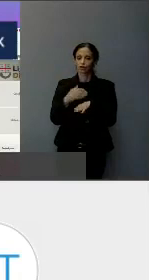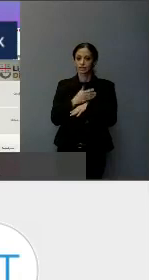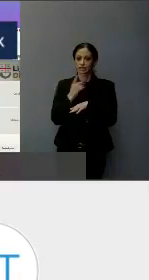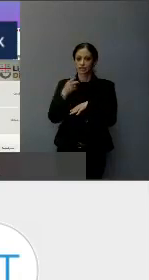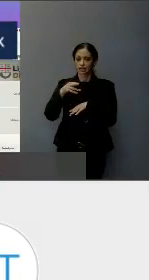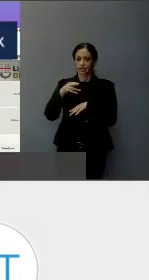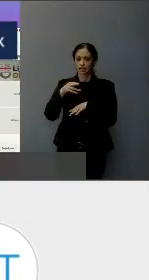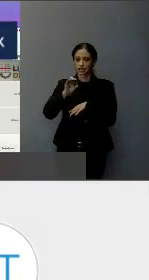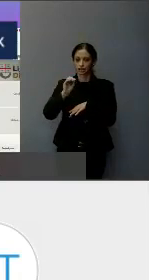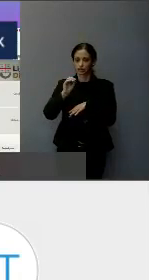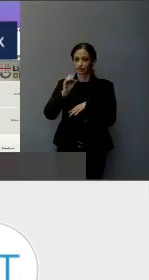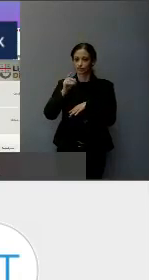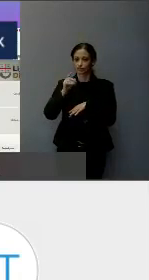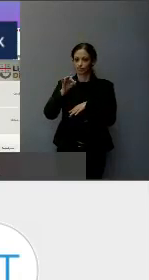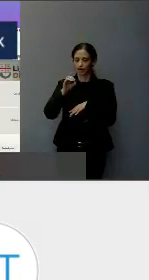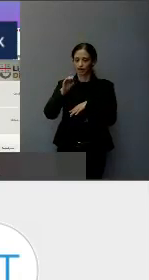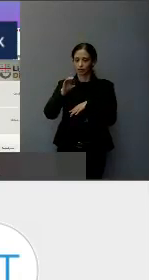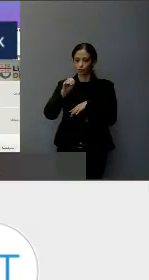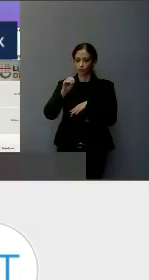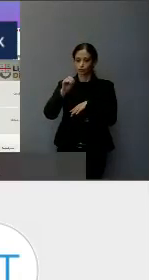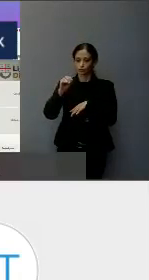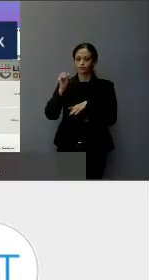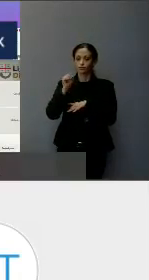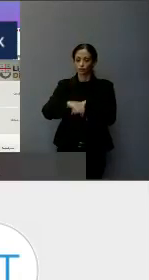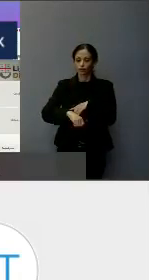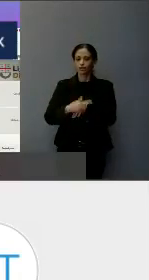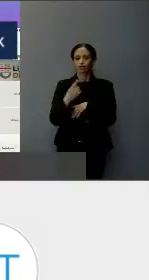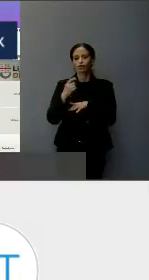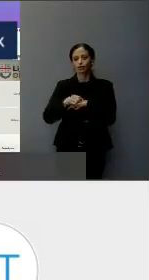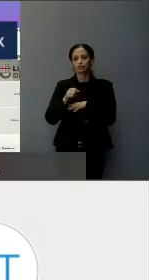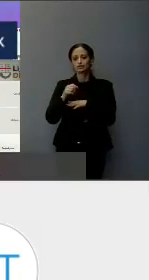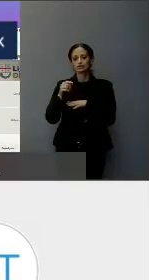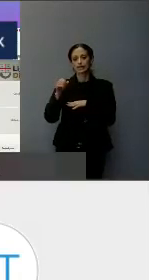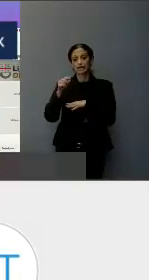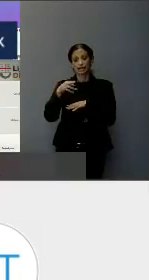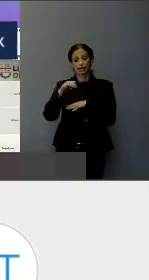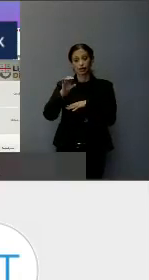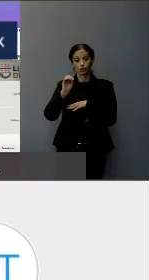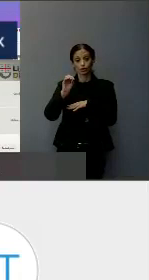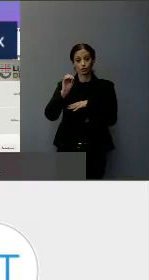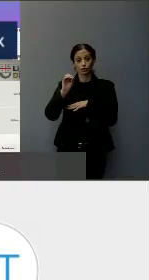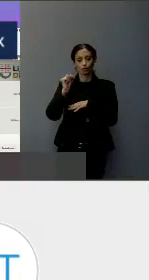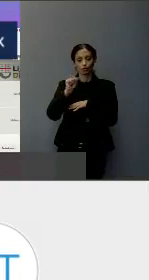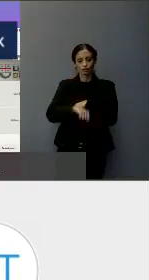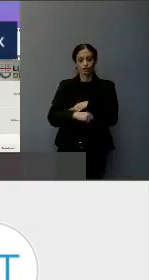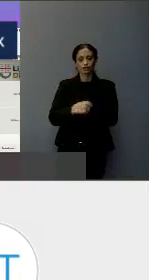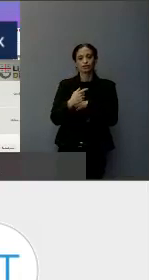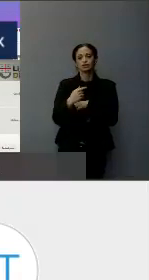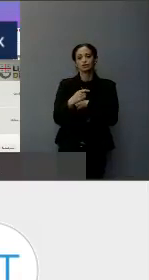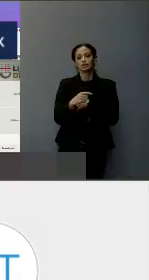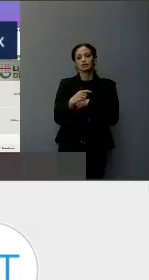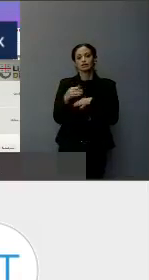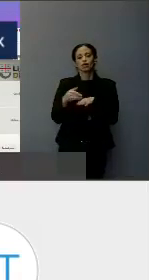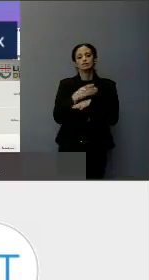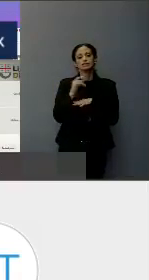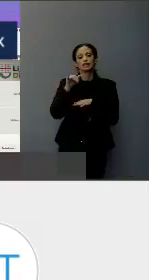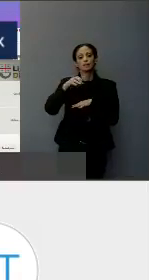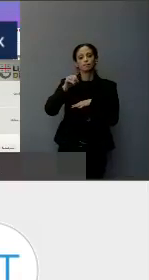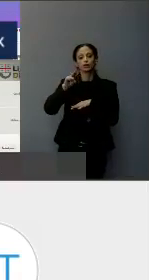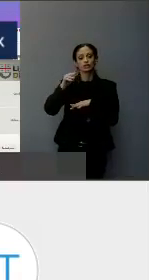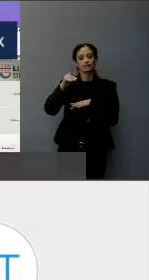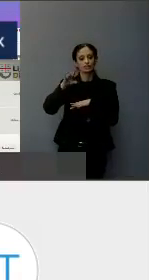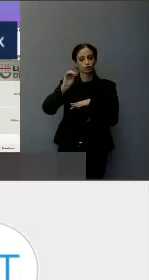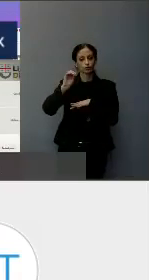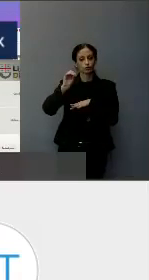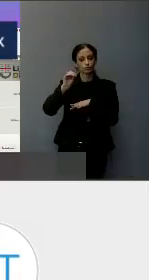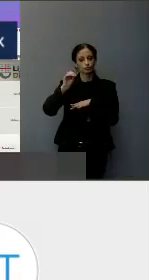consigliere ferrero contrario consigliere grillo contrario consigliere immordino